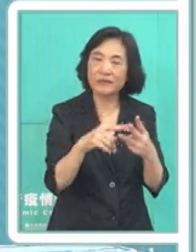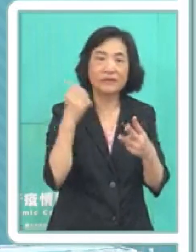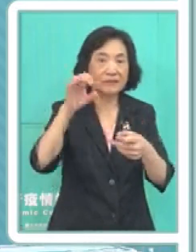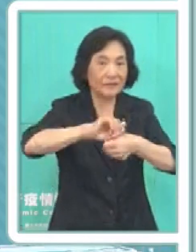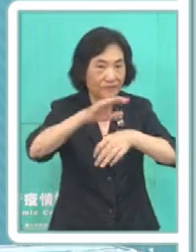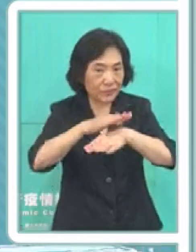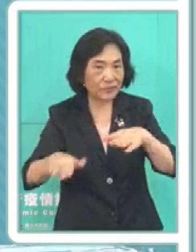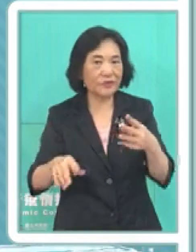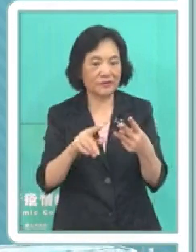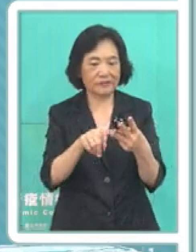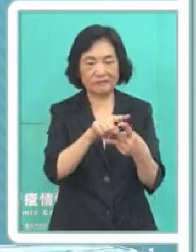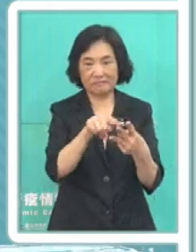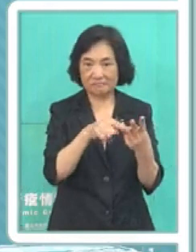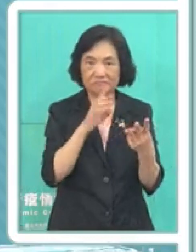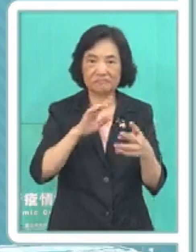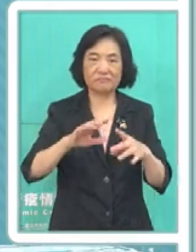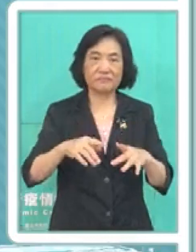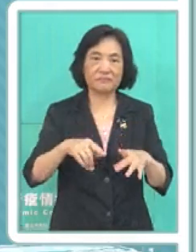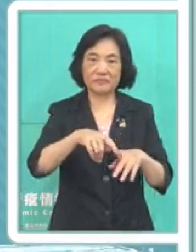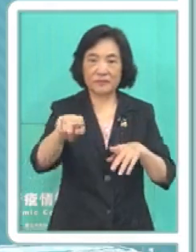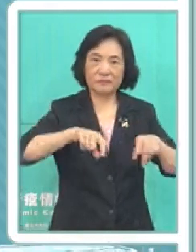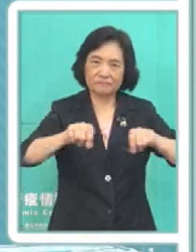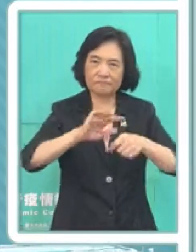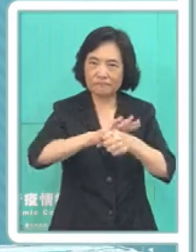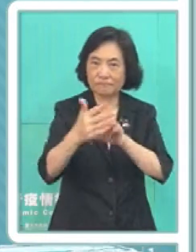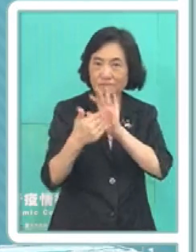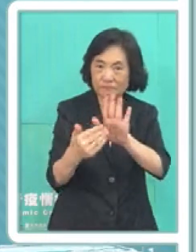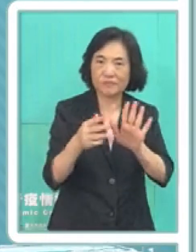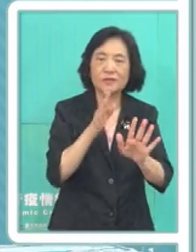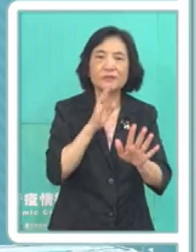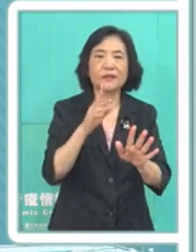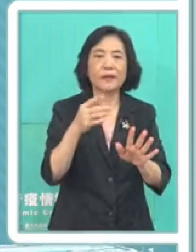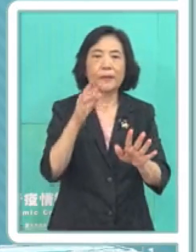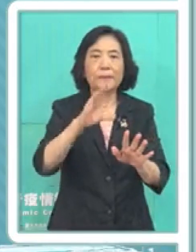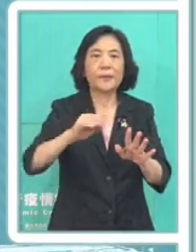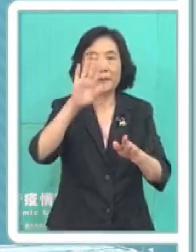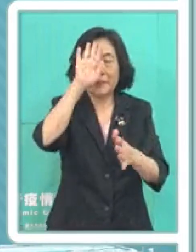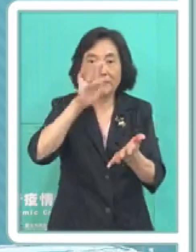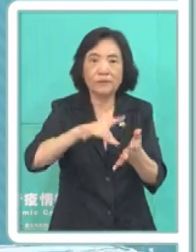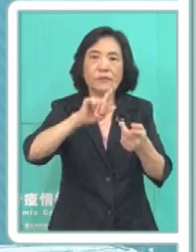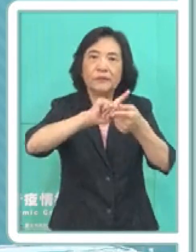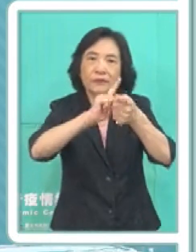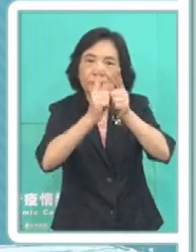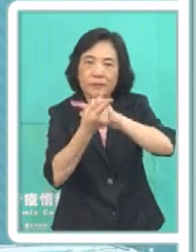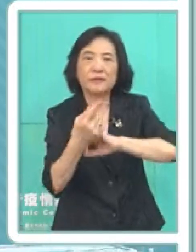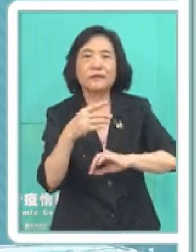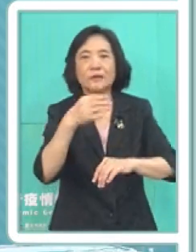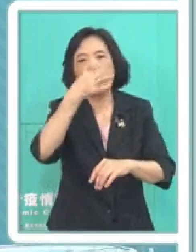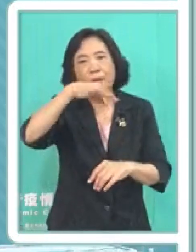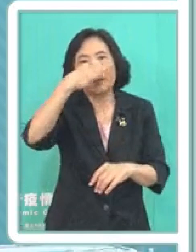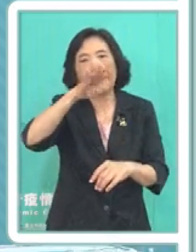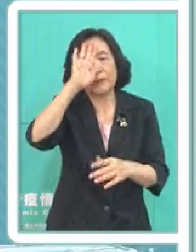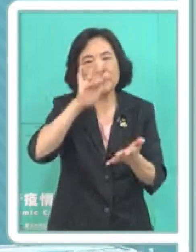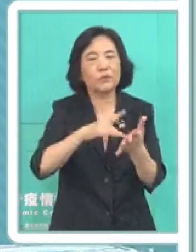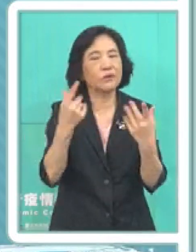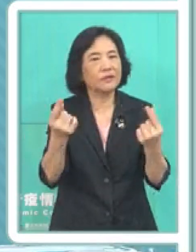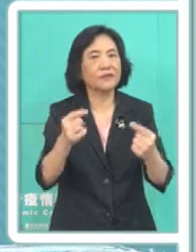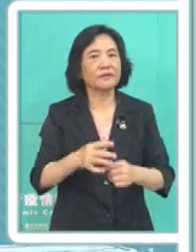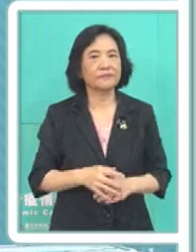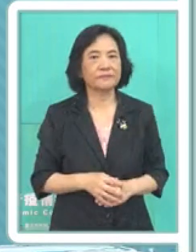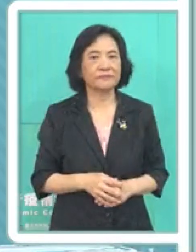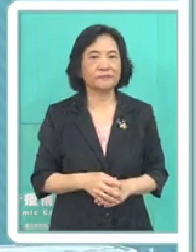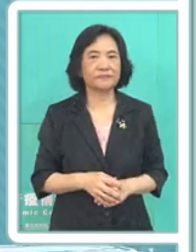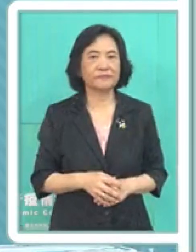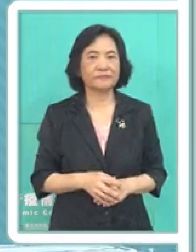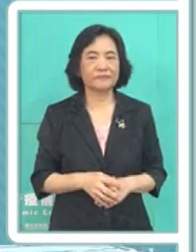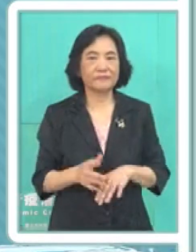加坡他们的国家防疫战略是采用流感化以病毒共存的战略。那倒过